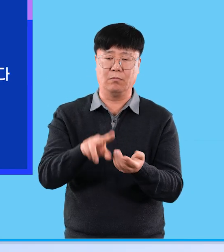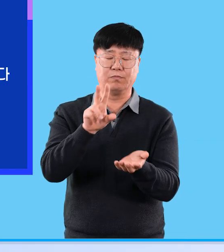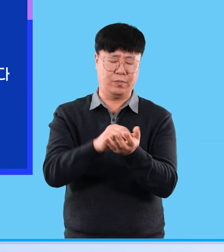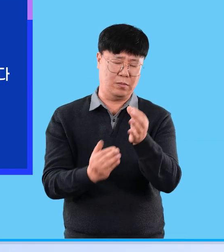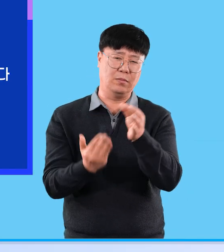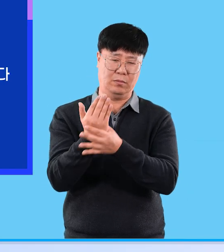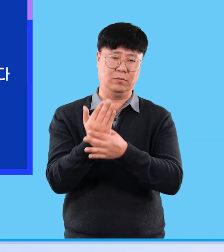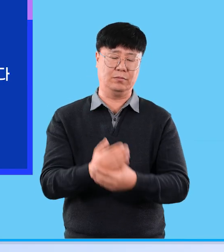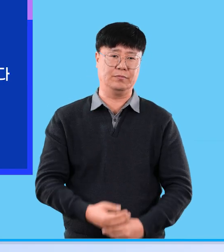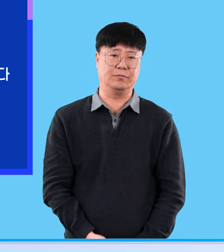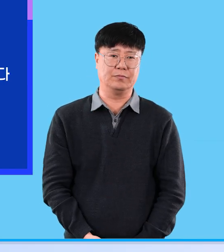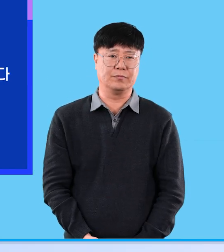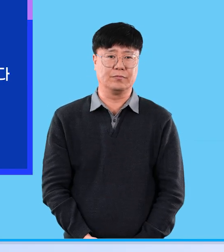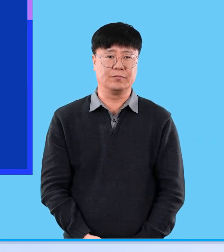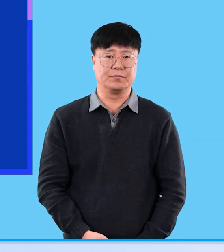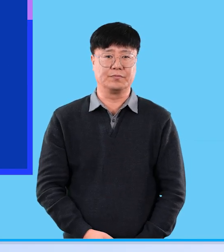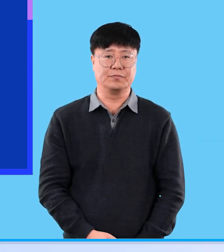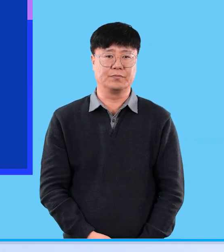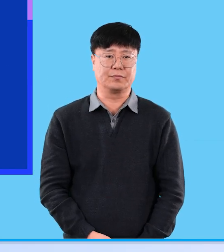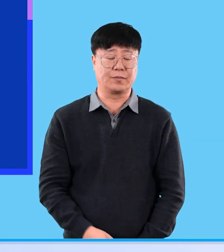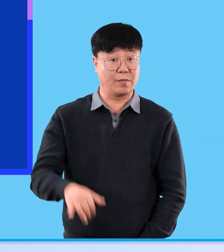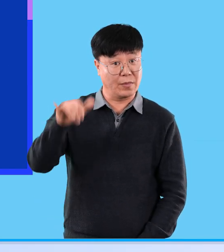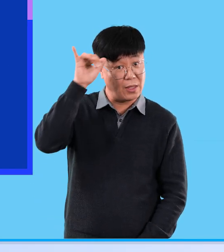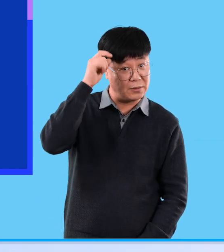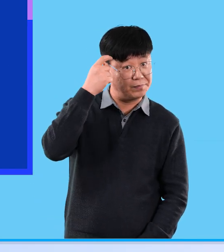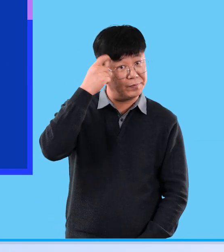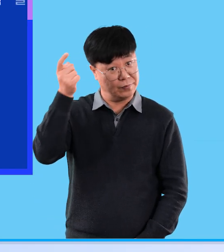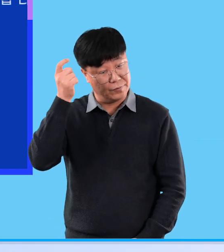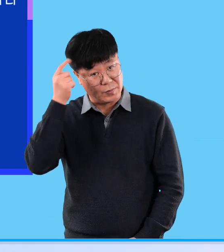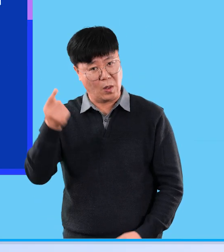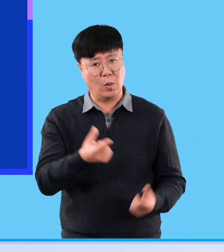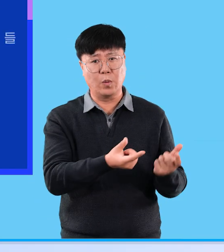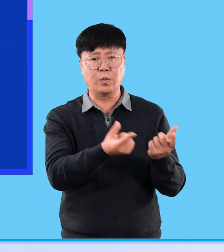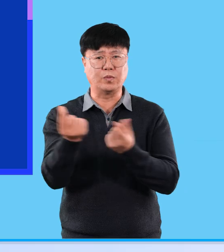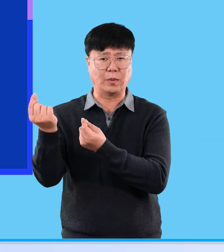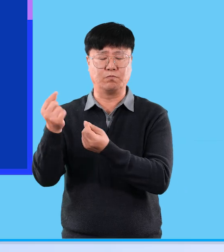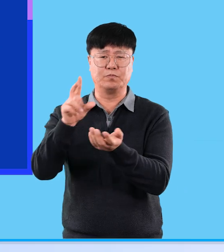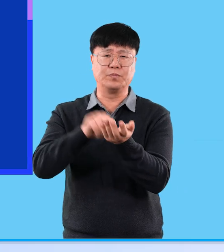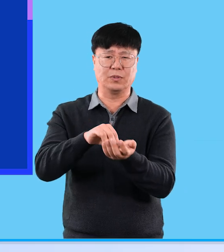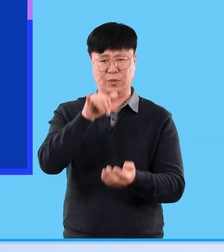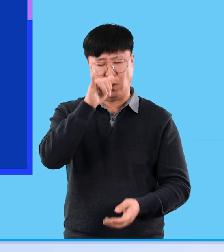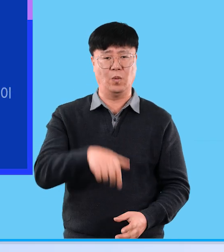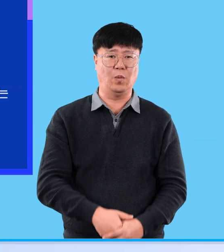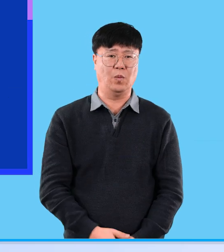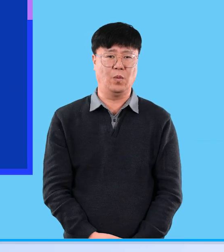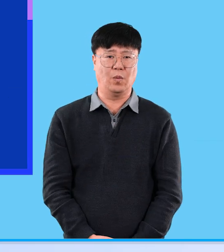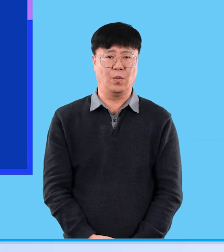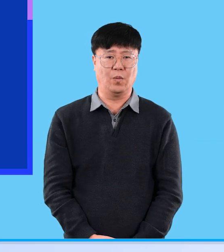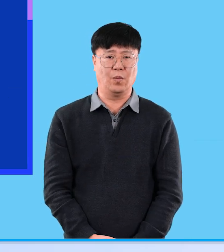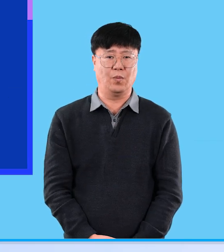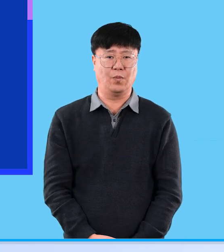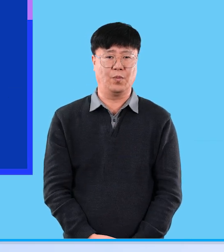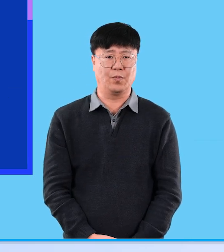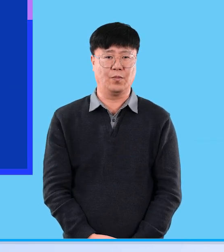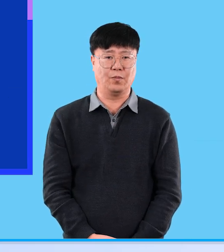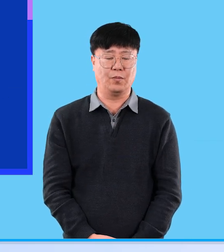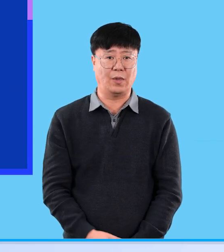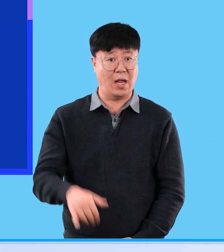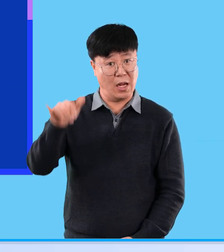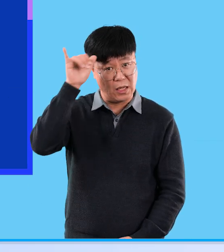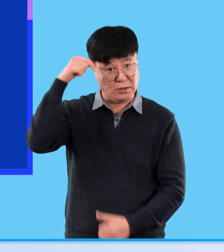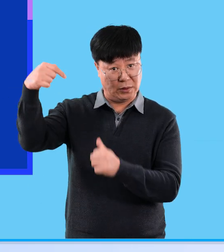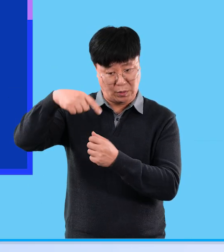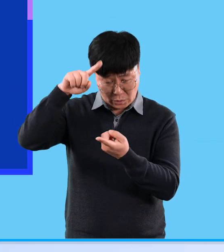문제가 생기게 됩니다. AI 창작에서 발생되는 공통적 문제가 있습니다.